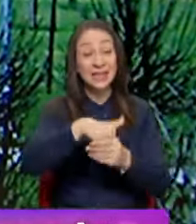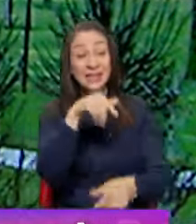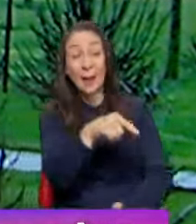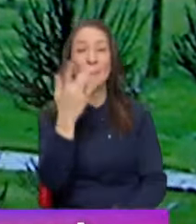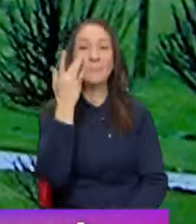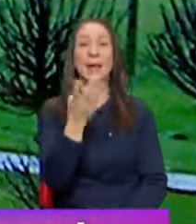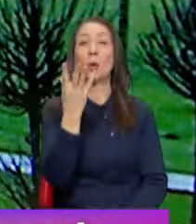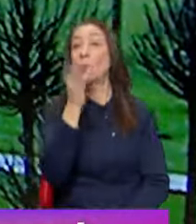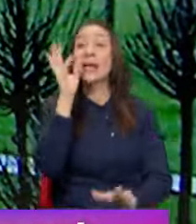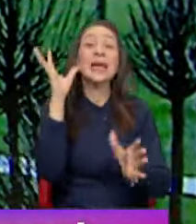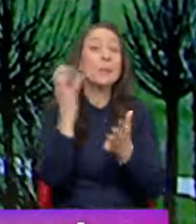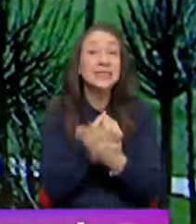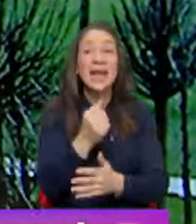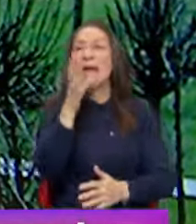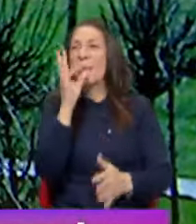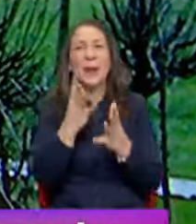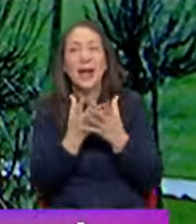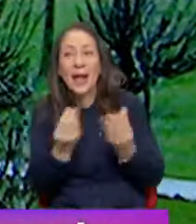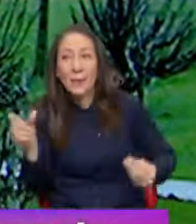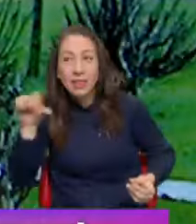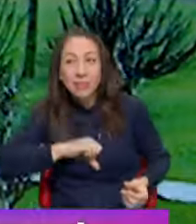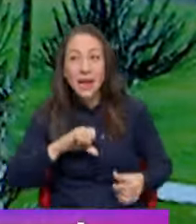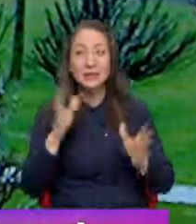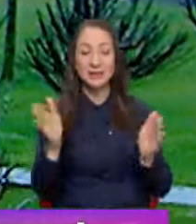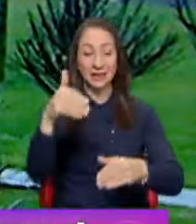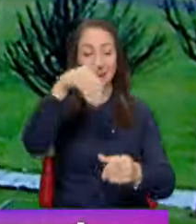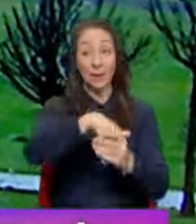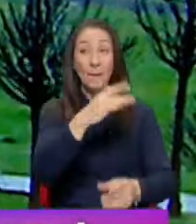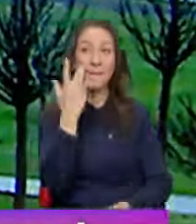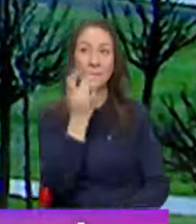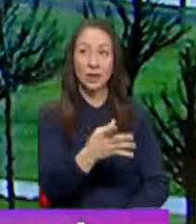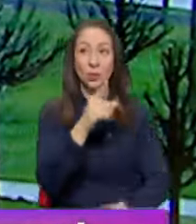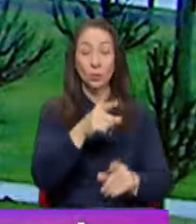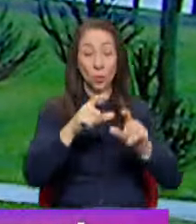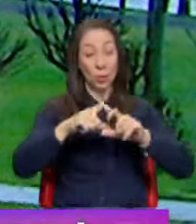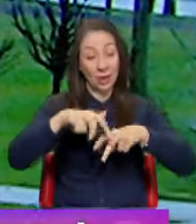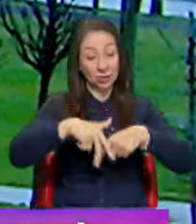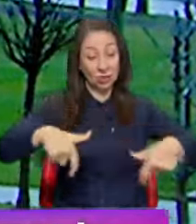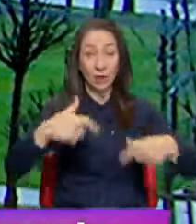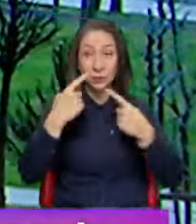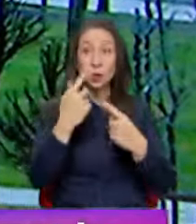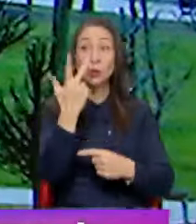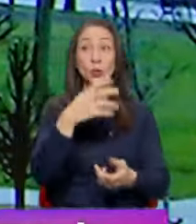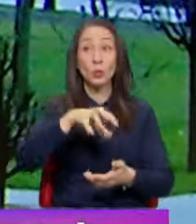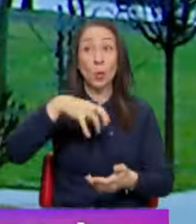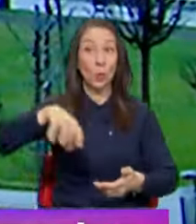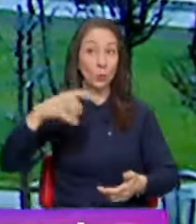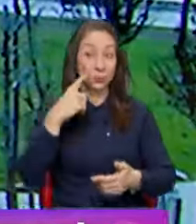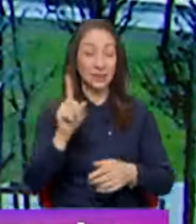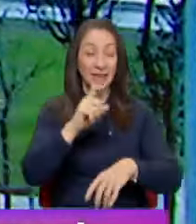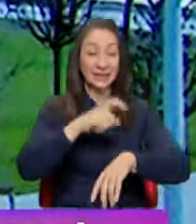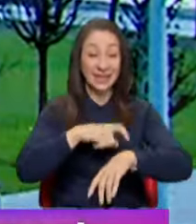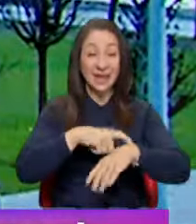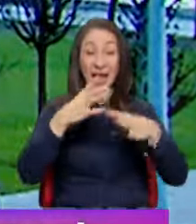olur Kim kazanır kim kaybeder sandıkta belli olur başkı altında konuşacağız üç bölüm halinde çalar saatte